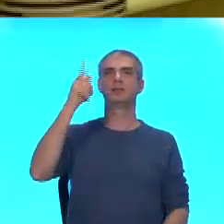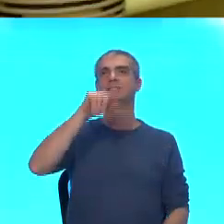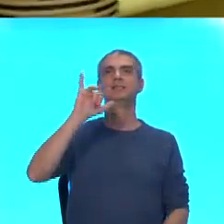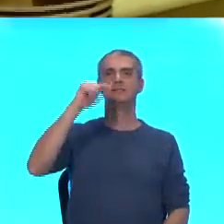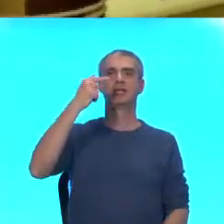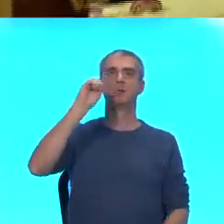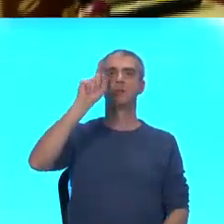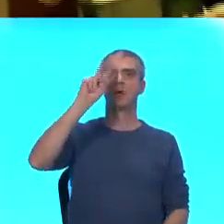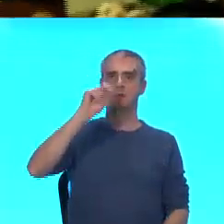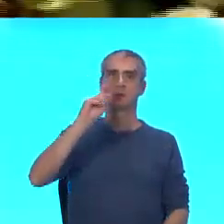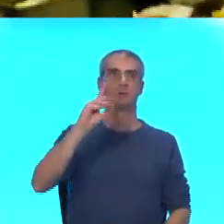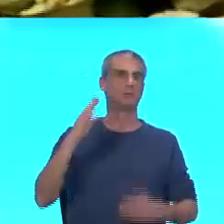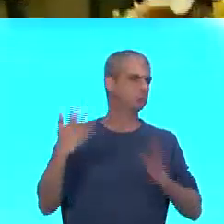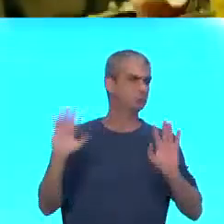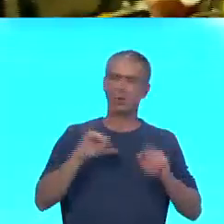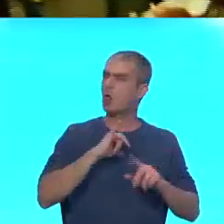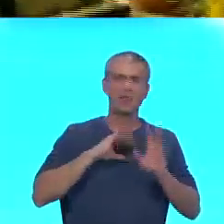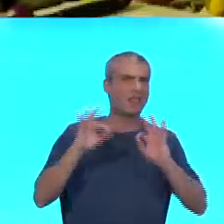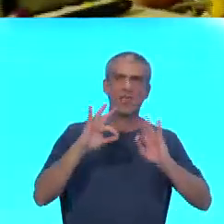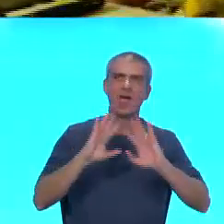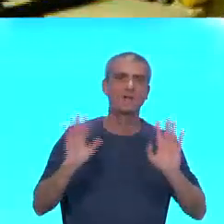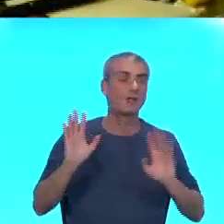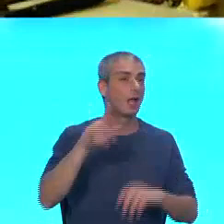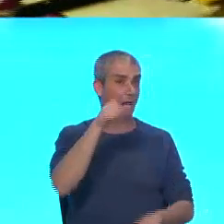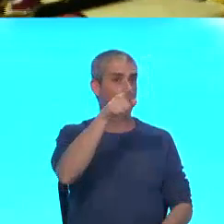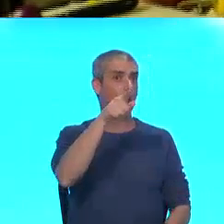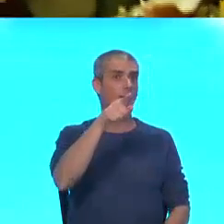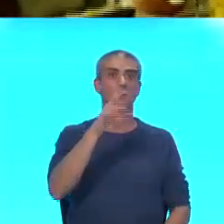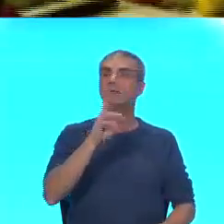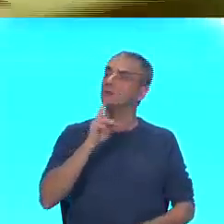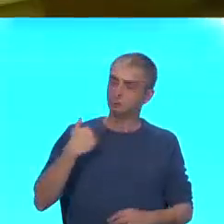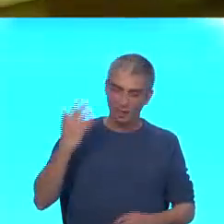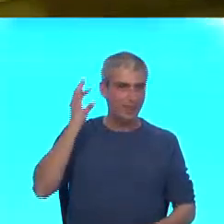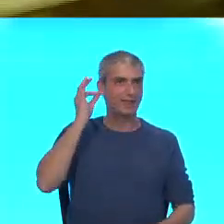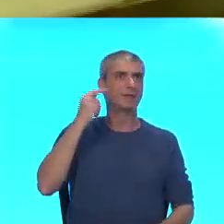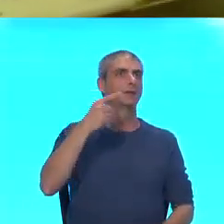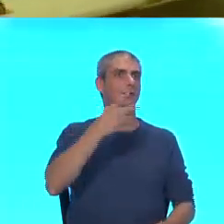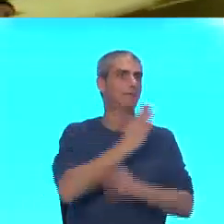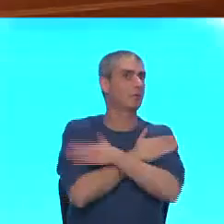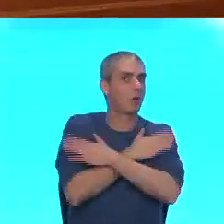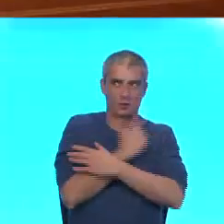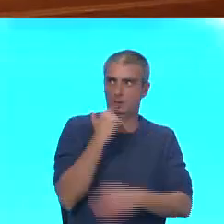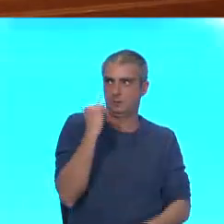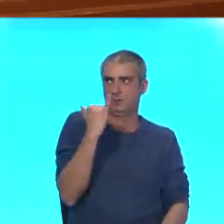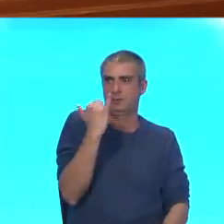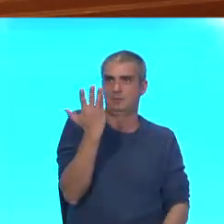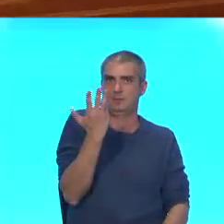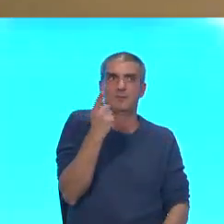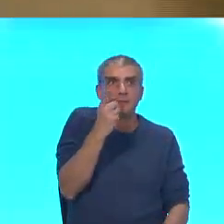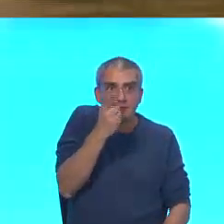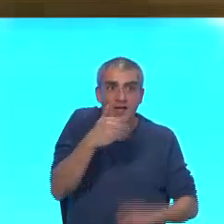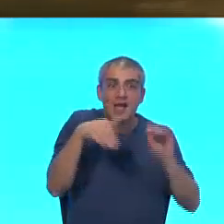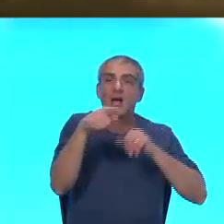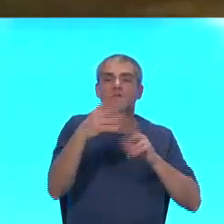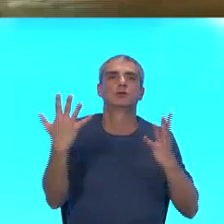זיגמון. זה לא עניין את אף אחד. גם לך ברור. אמא שלי הייתה גברת זיגמון. ברוקאית. כן. האמת היא שהרחוב הזה